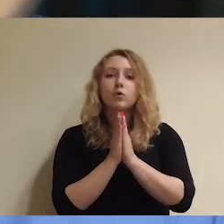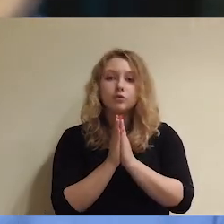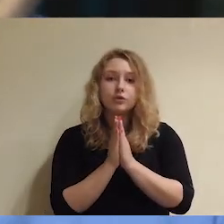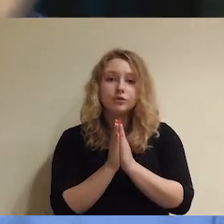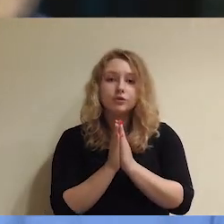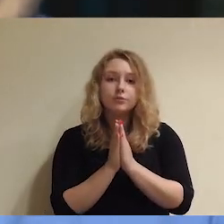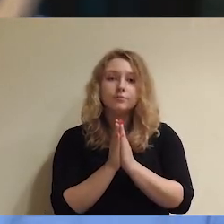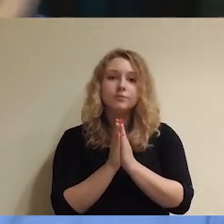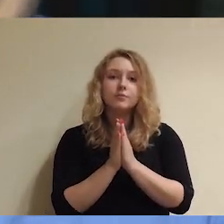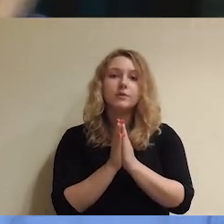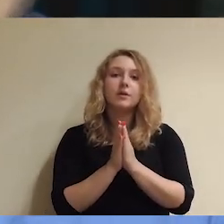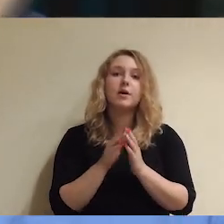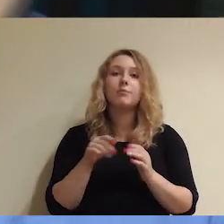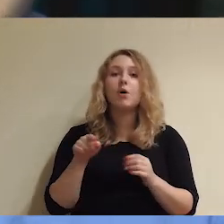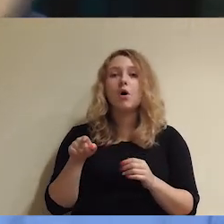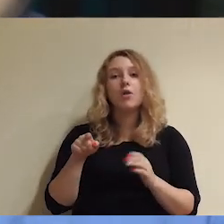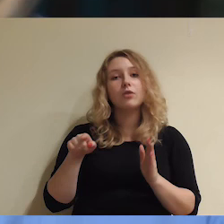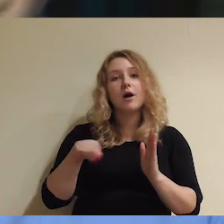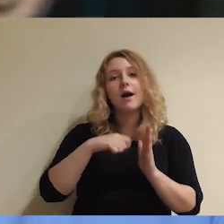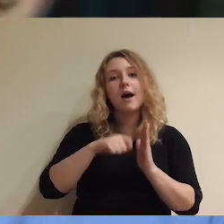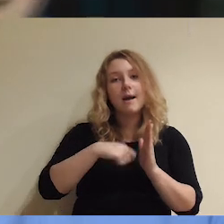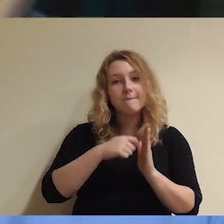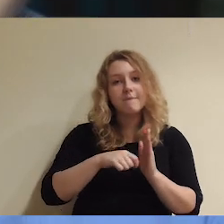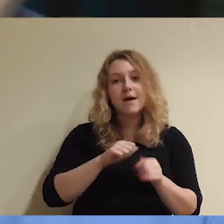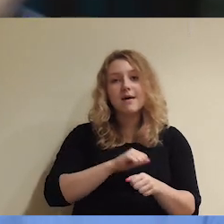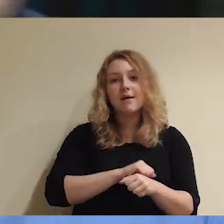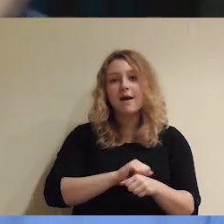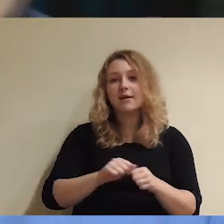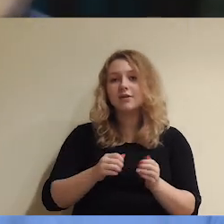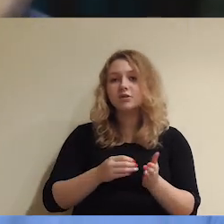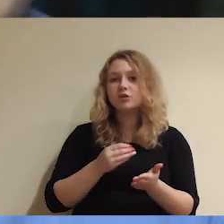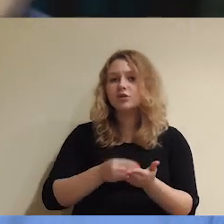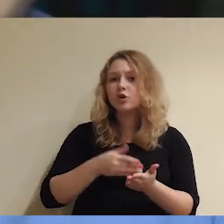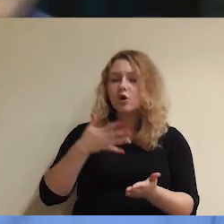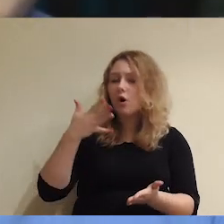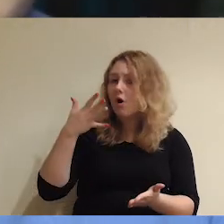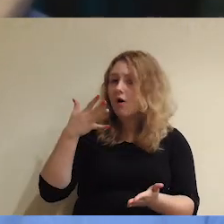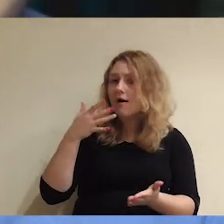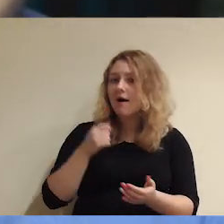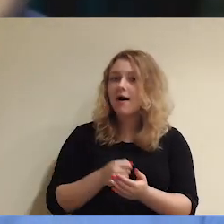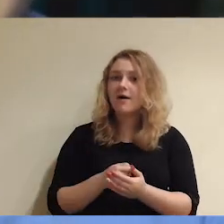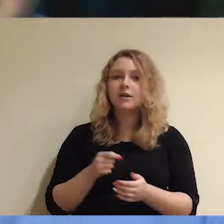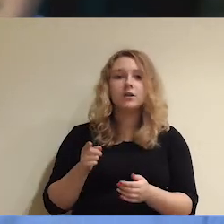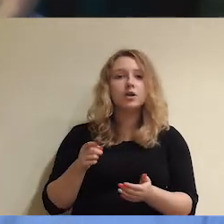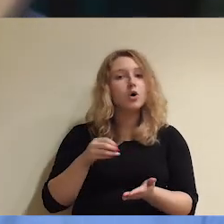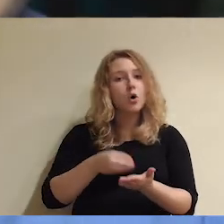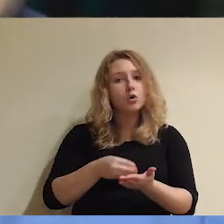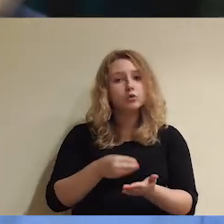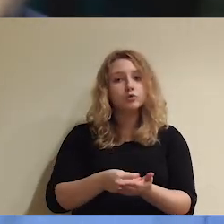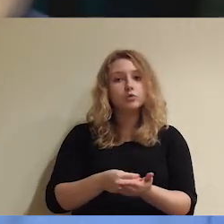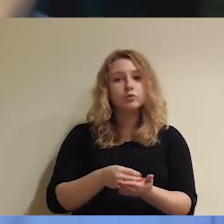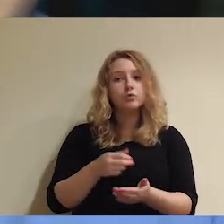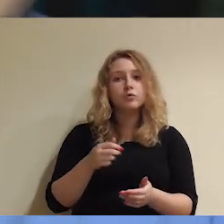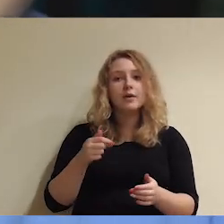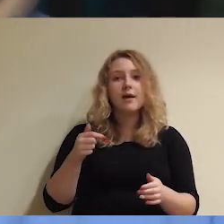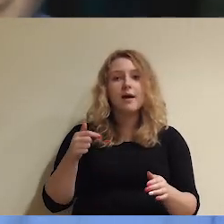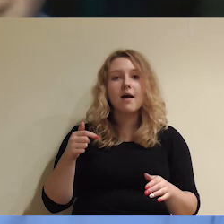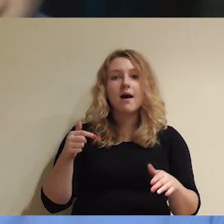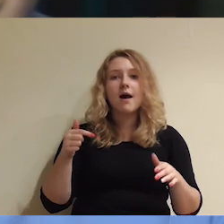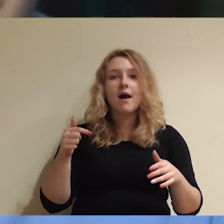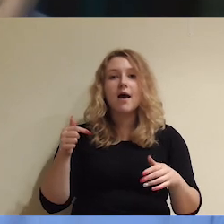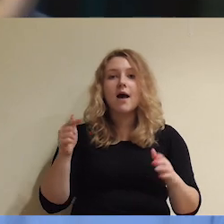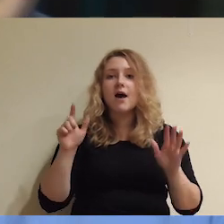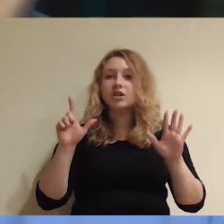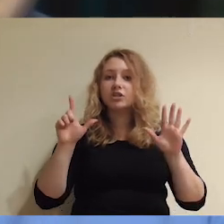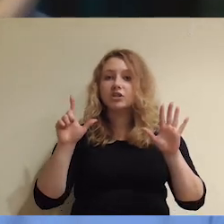zbyt często, ale ten sprzęt i oprogramowanie drogie, które używamy do tego, żeby te medytacje wyglądały tak, jak wyglądają, to jest koszt